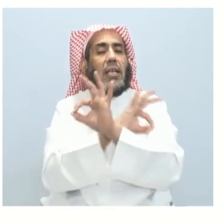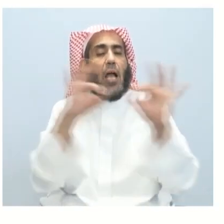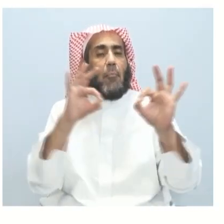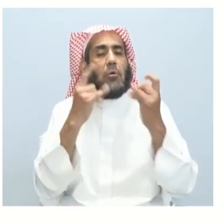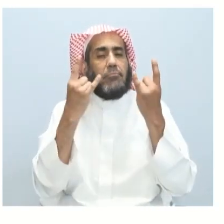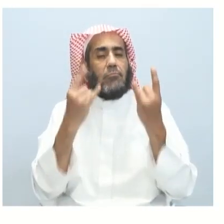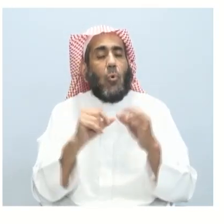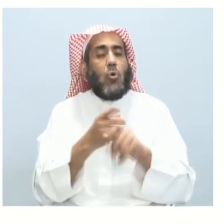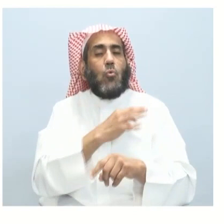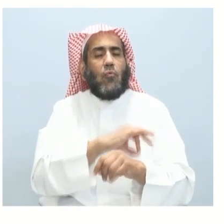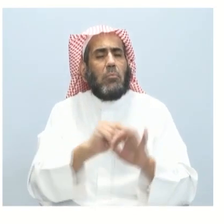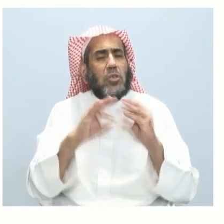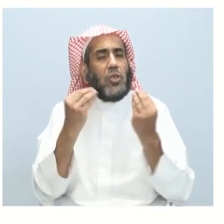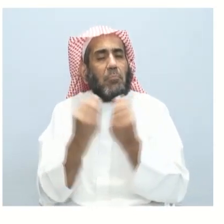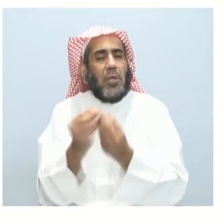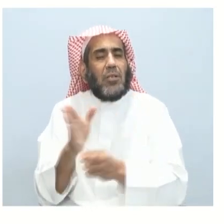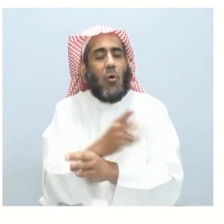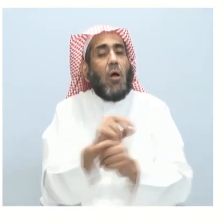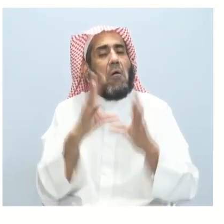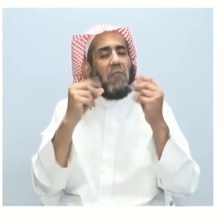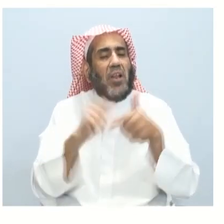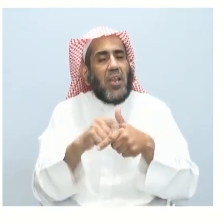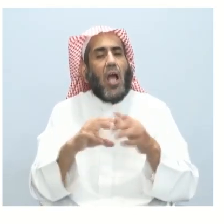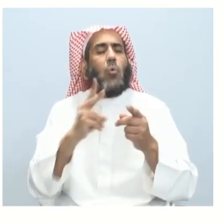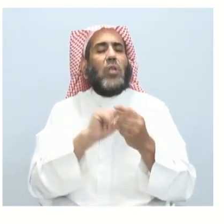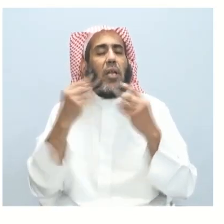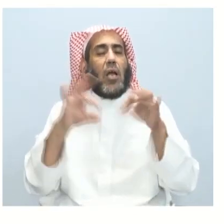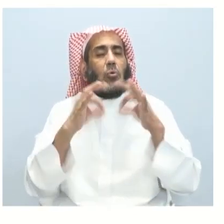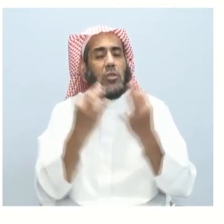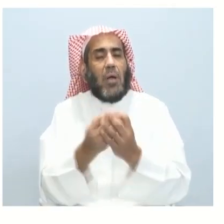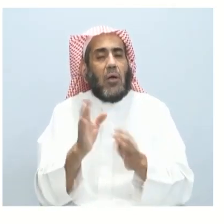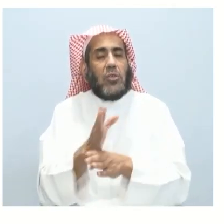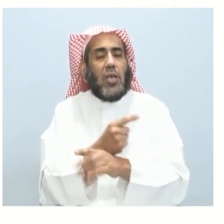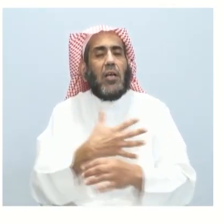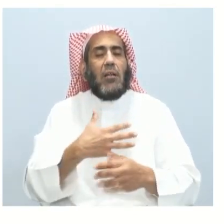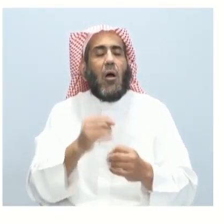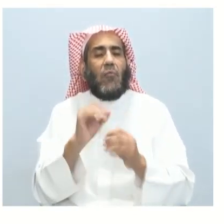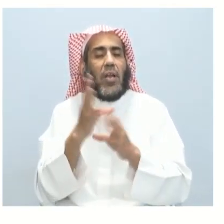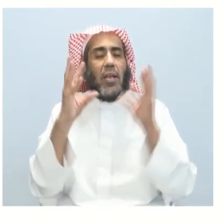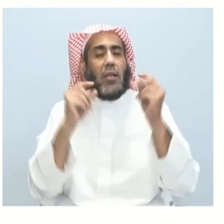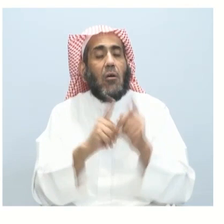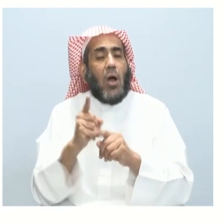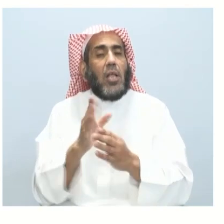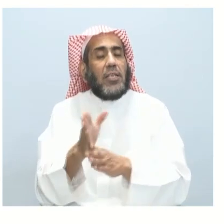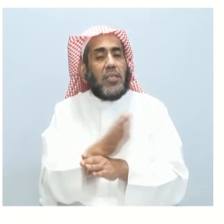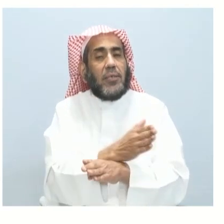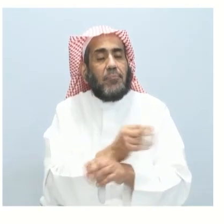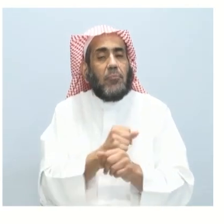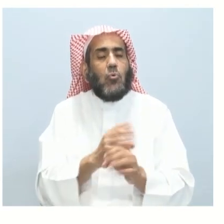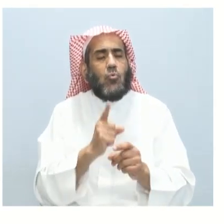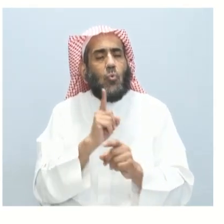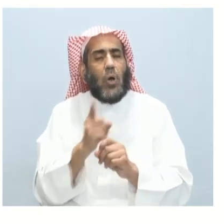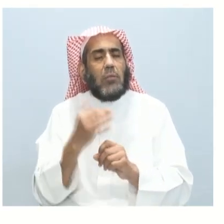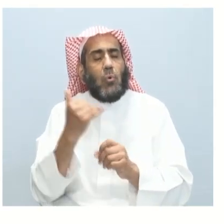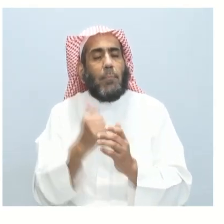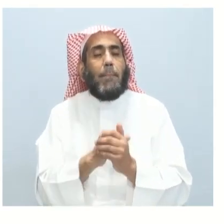الذي يفيد من جميع الاتجاهات سواء فني او كان اتجاه تاريخ اجتماعي او كذلك اتجاه اتجاه فني وايضا هذا الاتجاه يعني